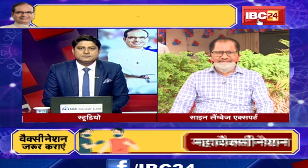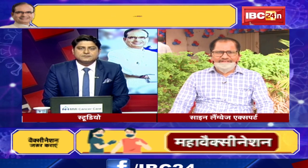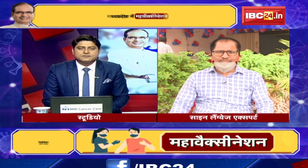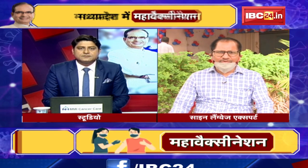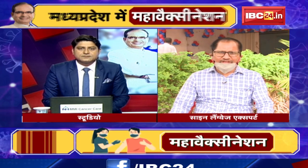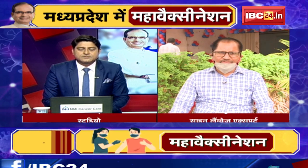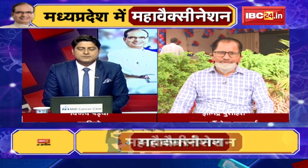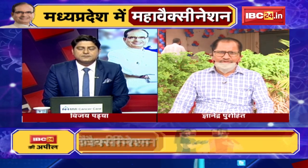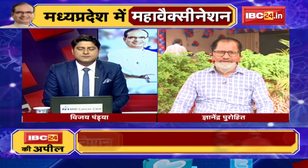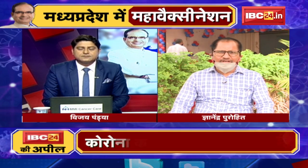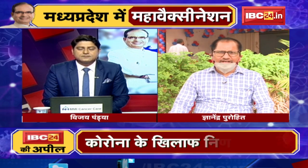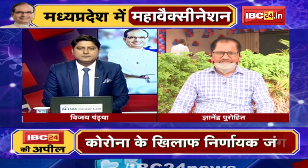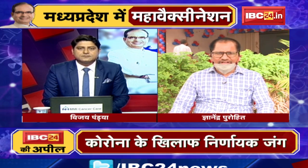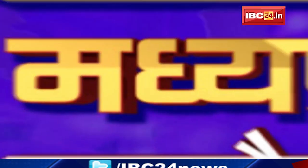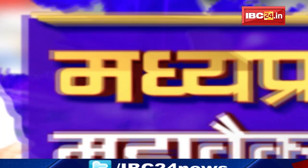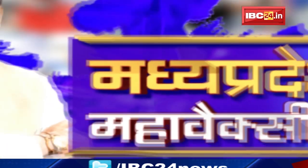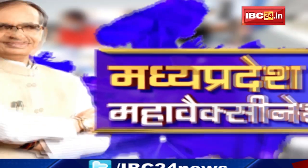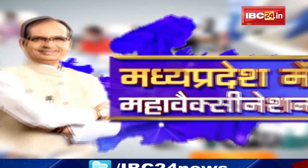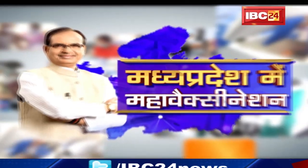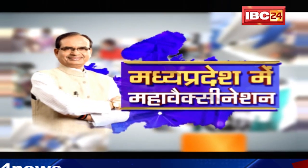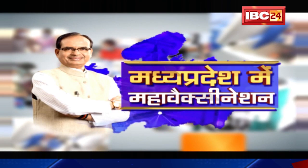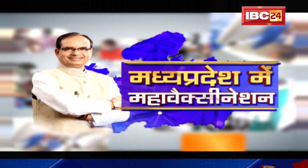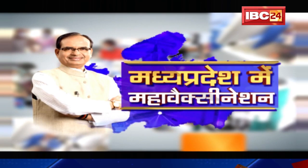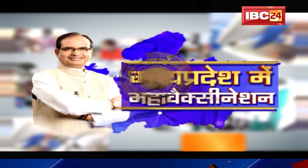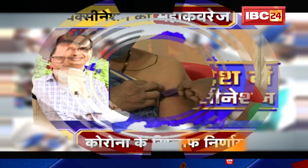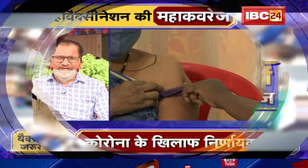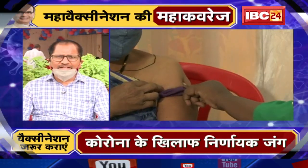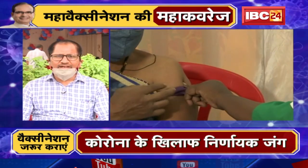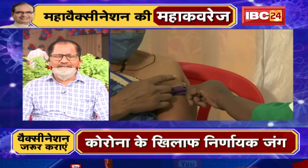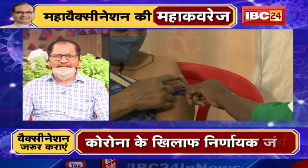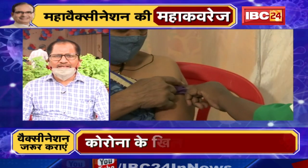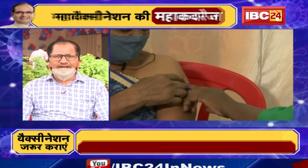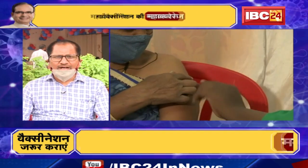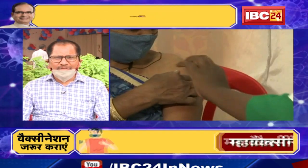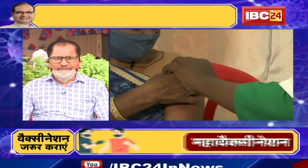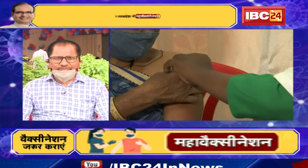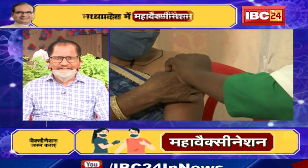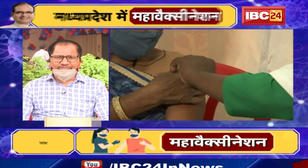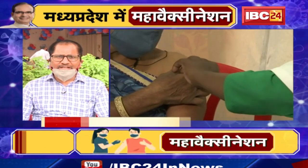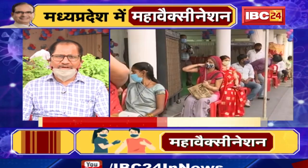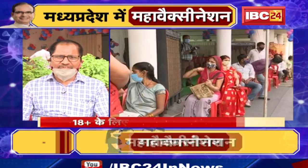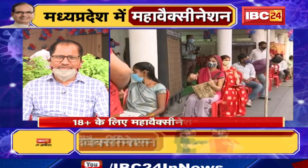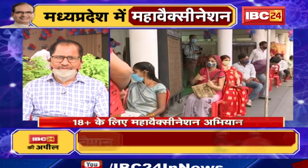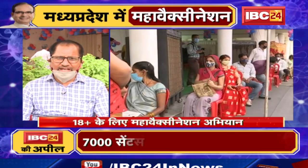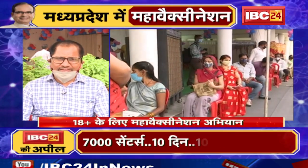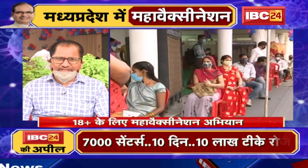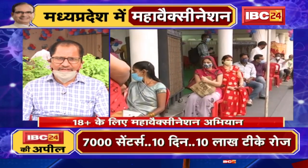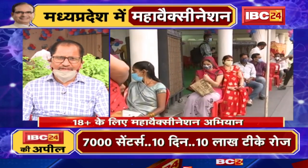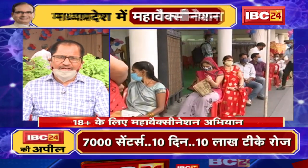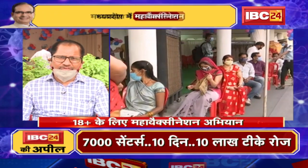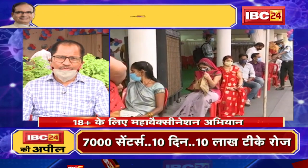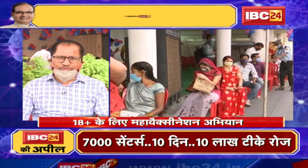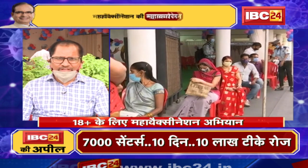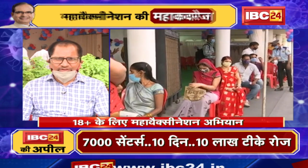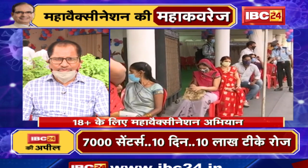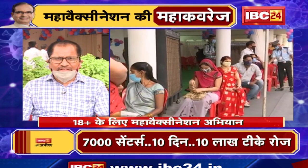हैं? उनके लिए सर हम लोगों ने जो स्टैंडर्ड साइन लैंग्वेज जो होती है उसका इस्तेमाल ना करके हमने अभिव्यक्ति वाली भाषा, जो